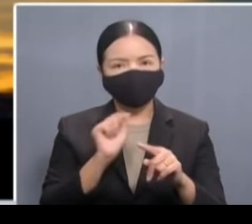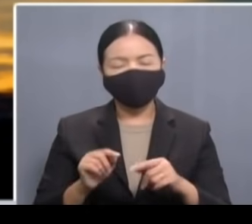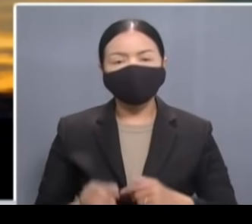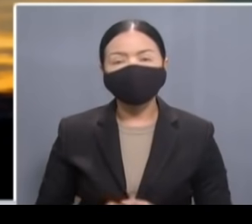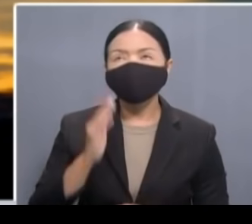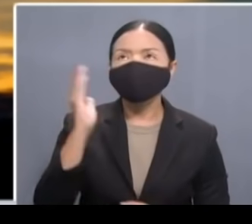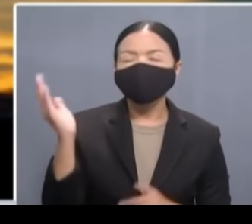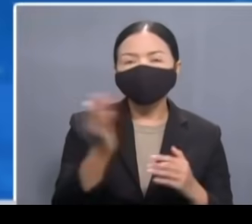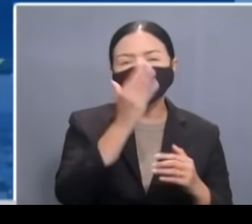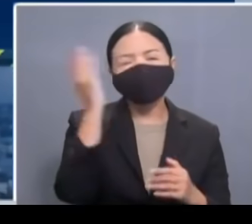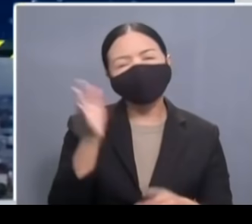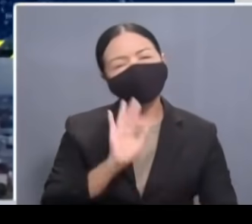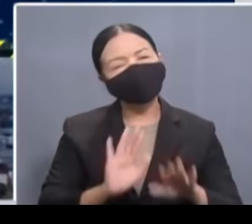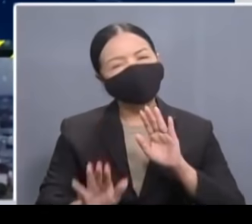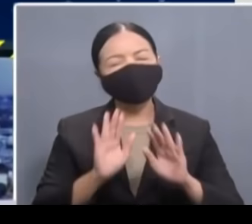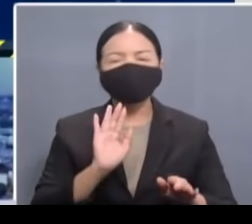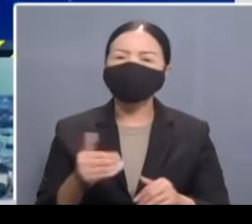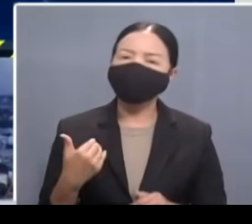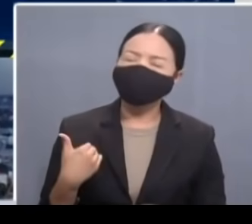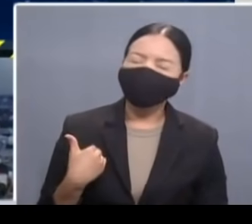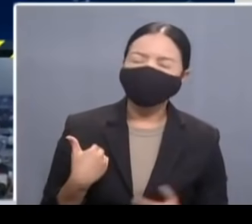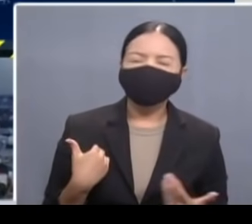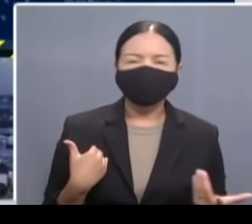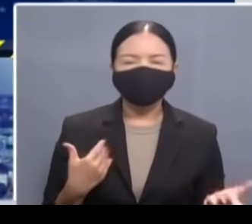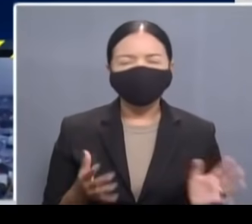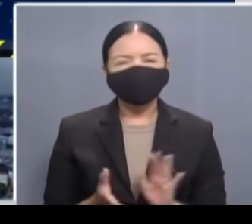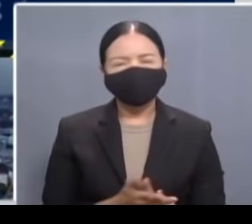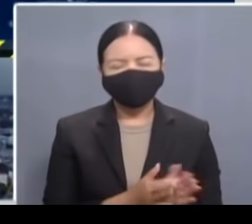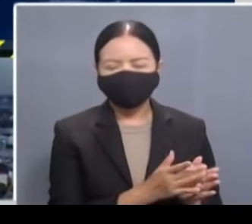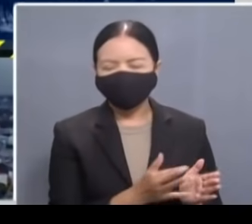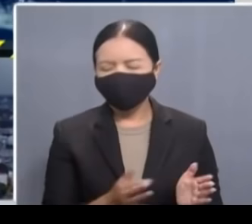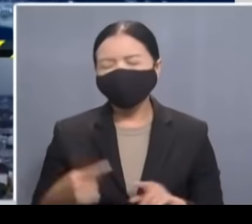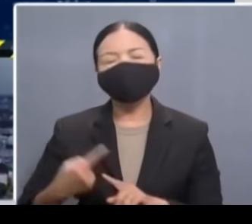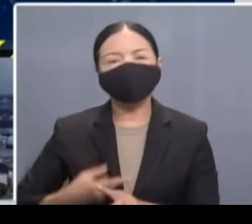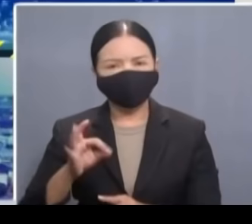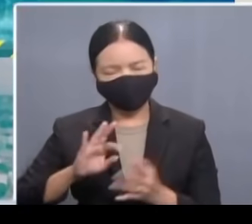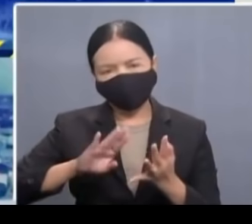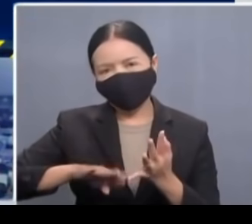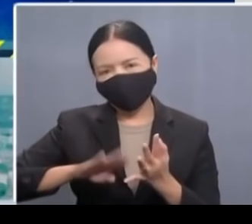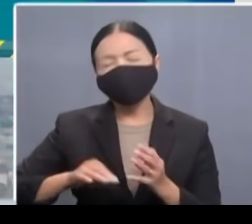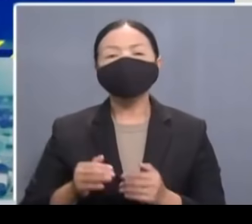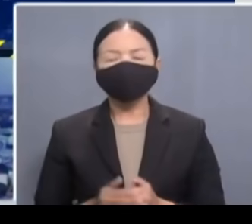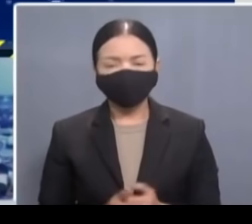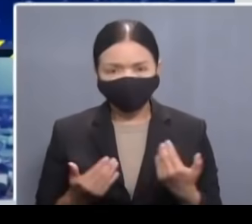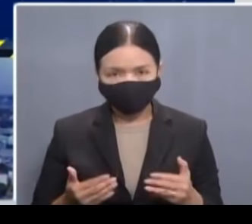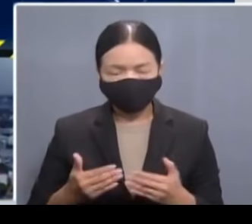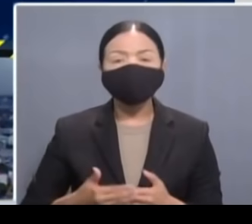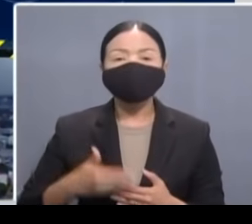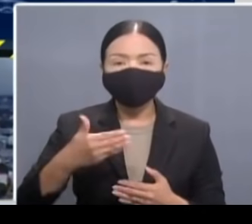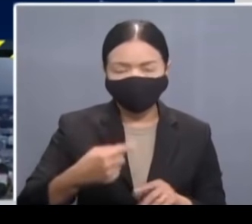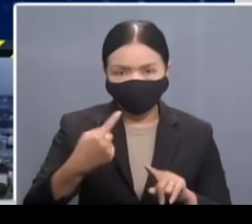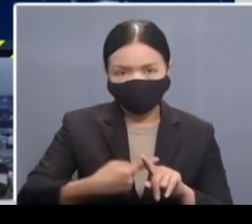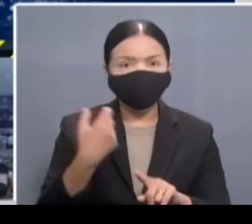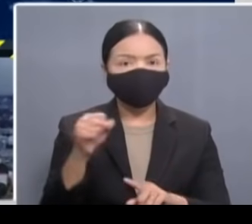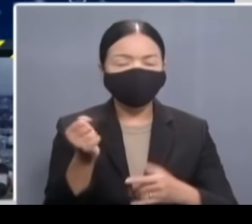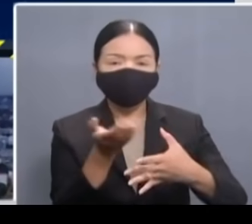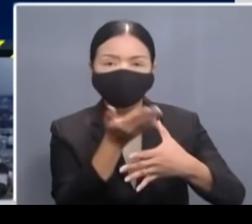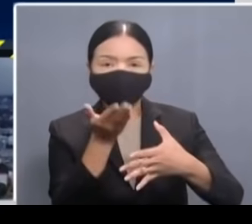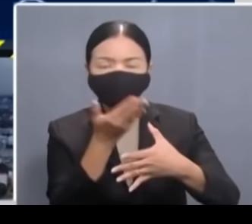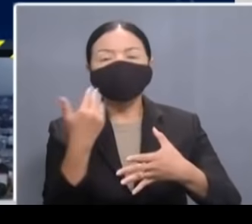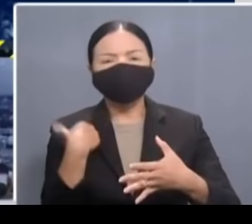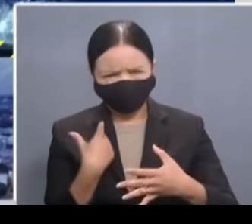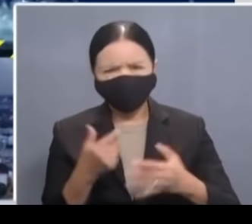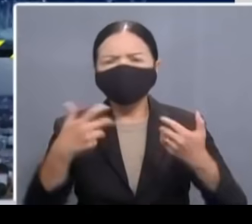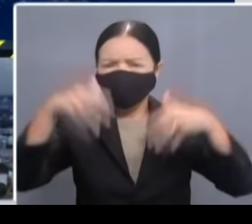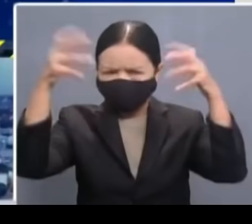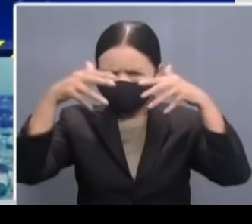สภาพอากาศจะอยู่ประมาณซักช่วงจนถึงสิ้นเดือนกันยายนนี้ล่ะแล้วเดี๋ยวพอมาต้นเดือนตุลาคมเนี่ยอาจจะ